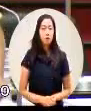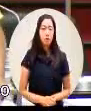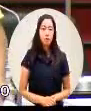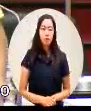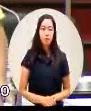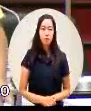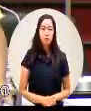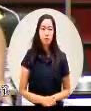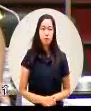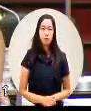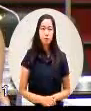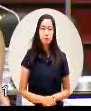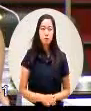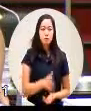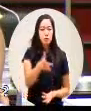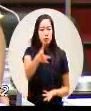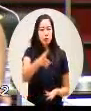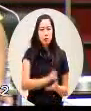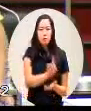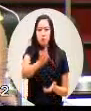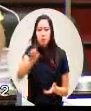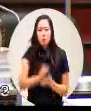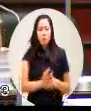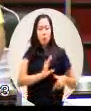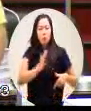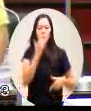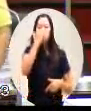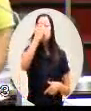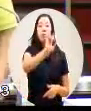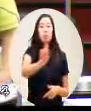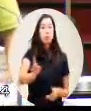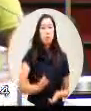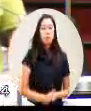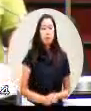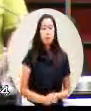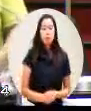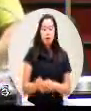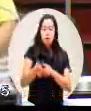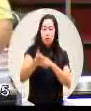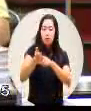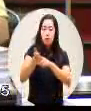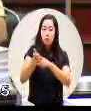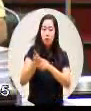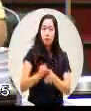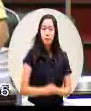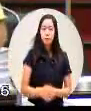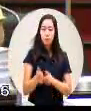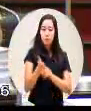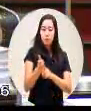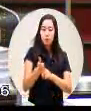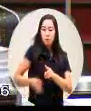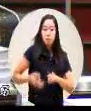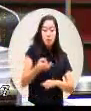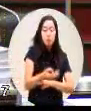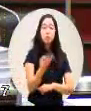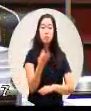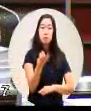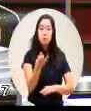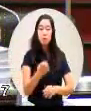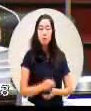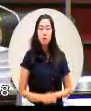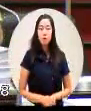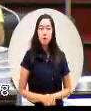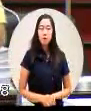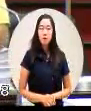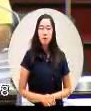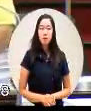唔知何德何能啊，结果啊，这个伊付出的费用是偌济，